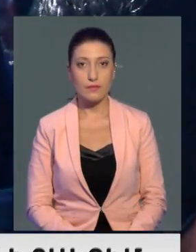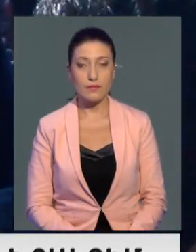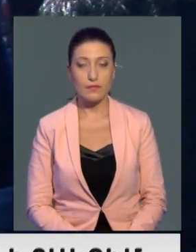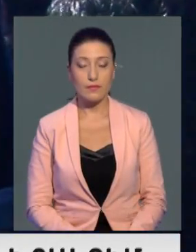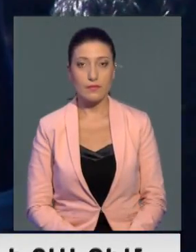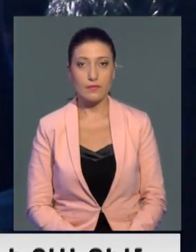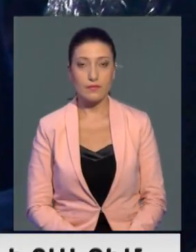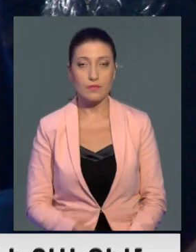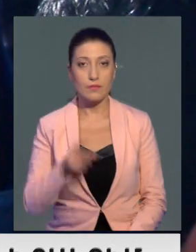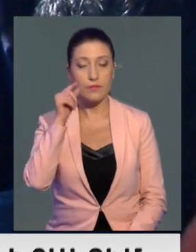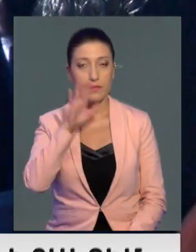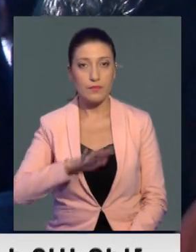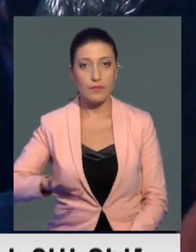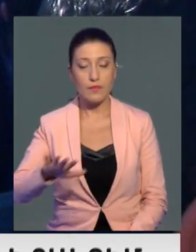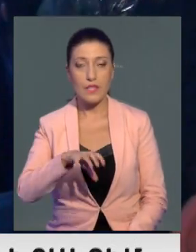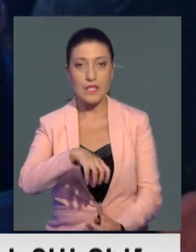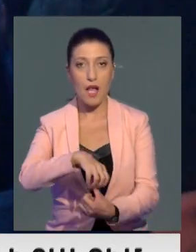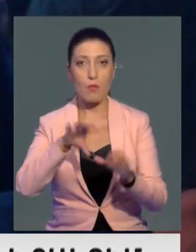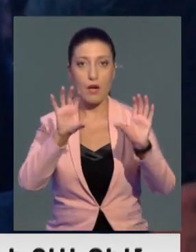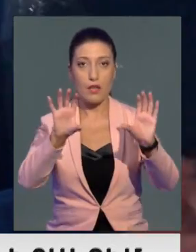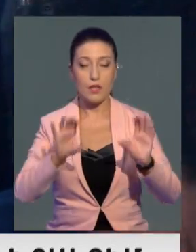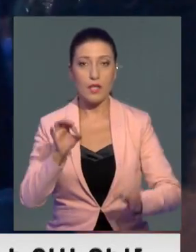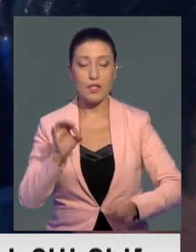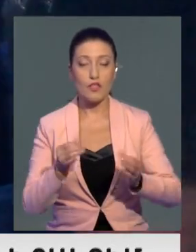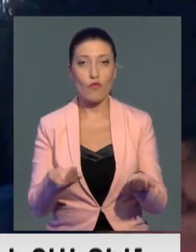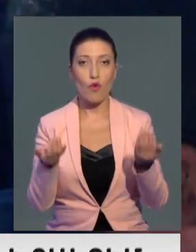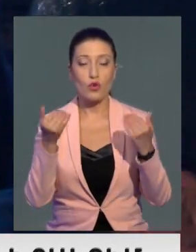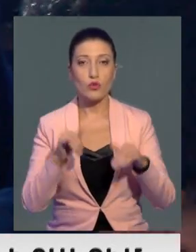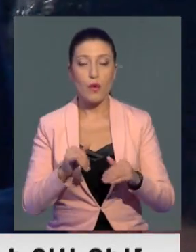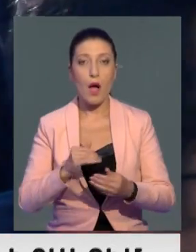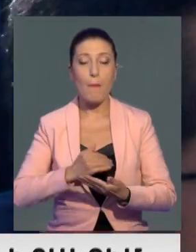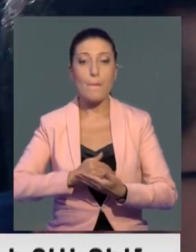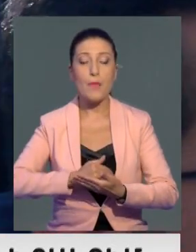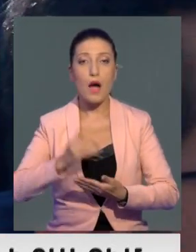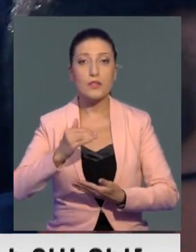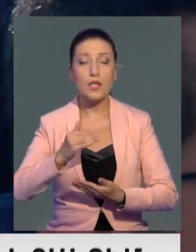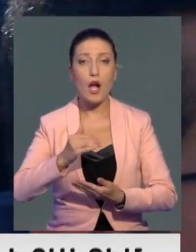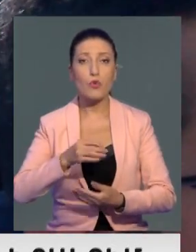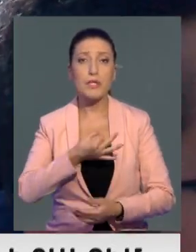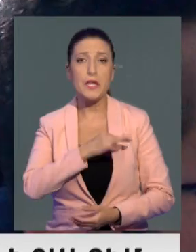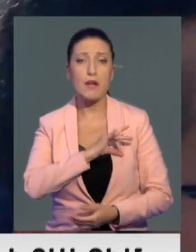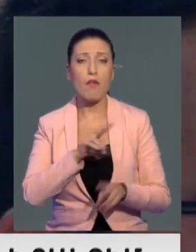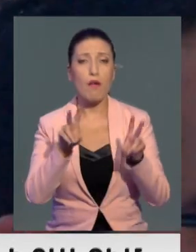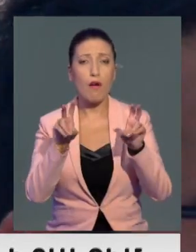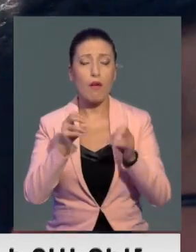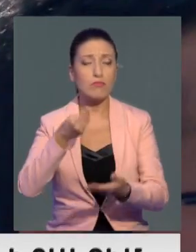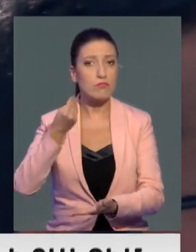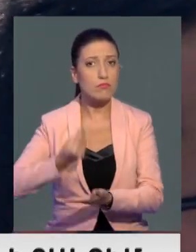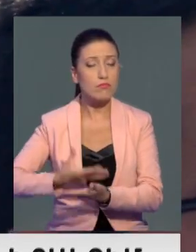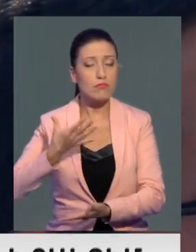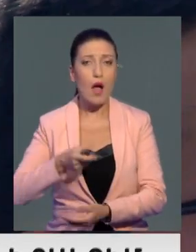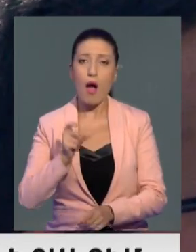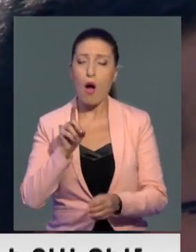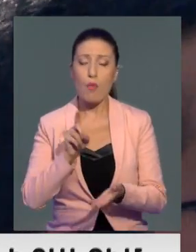Սանի հանրապետություն սահմանադրական դատարանի որոշումը բարձրագույն իրավական արժեք ունի և պարտադիր է